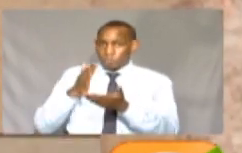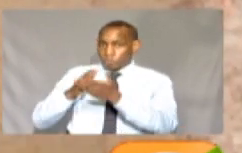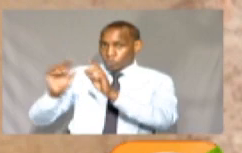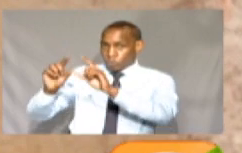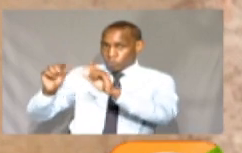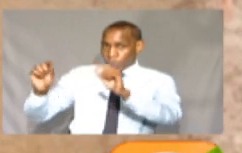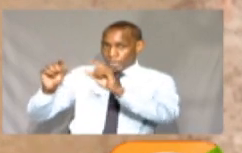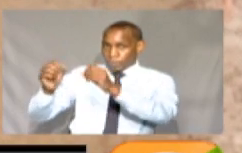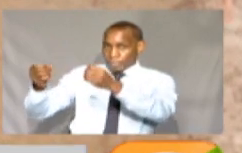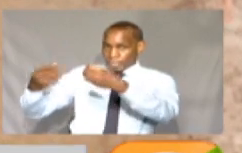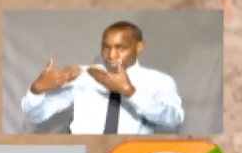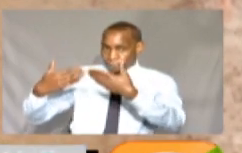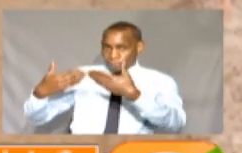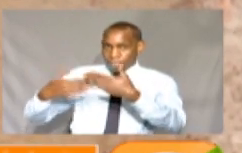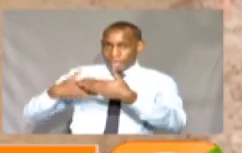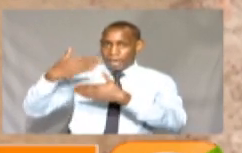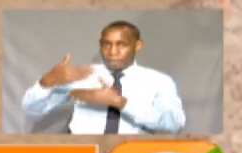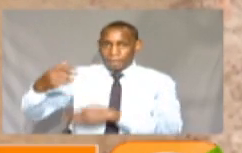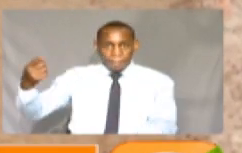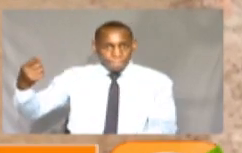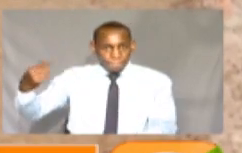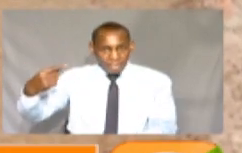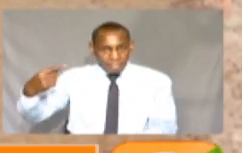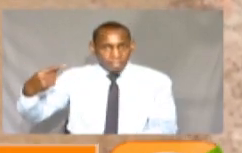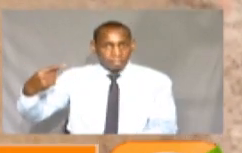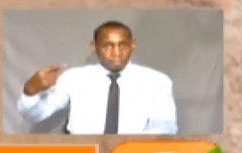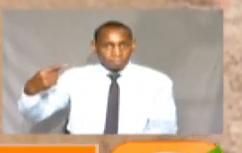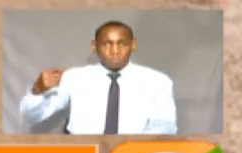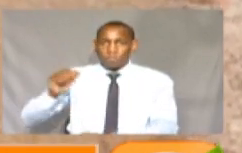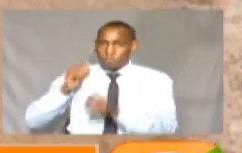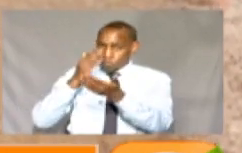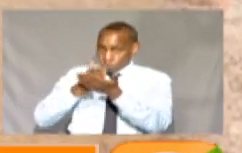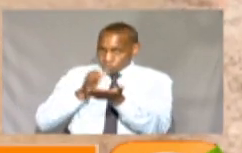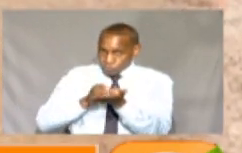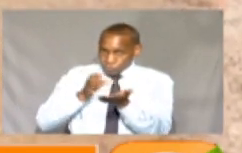ati baada hii tu mwezi ati kaa watatupea